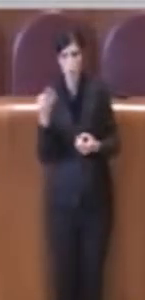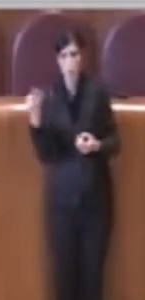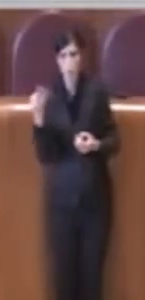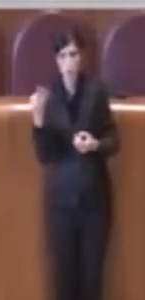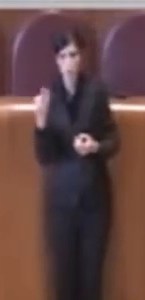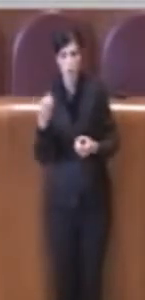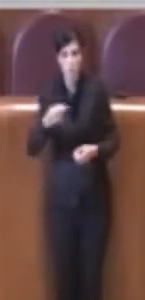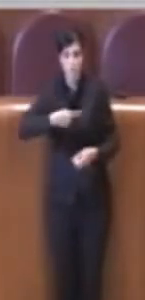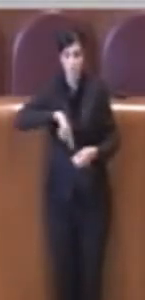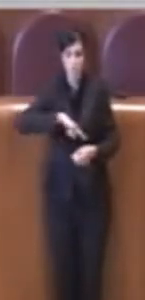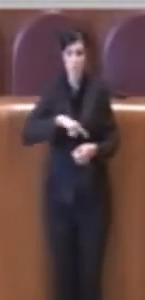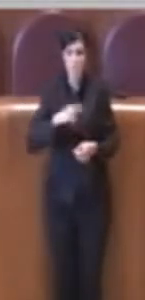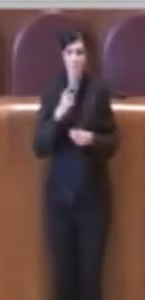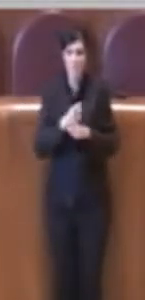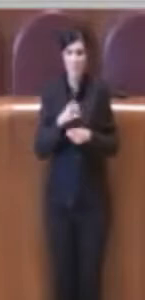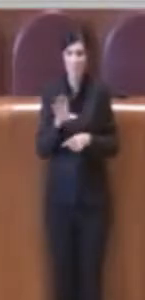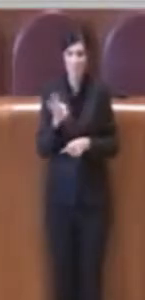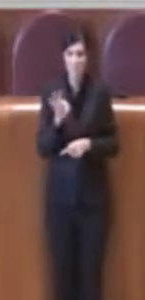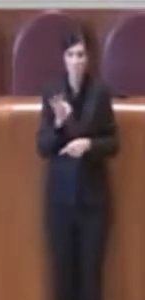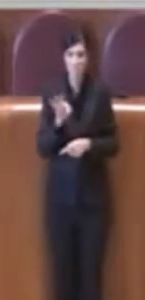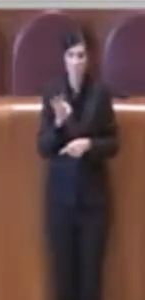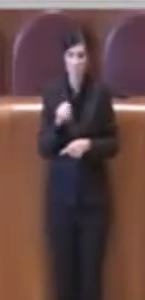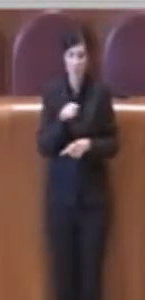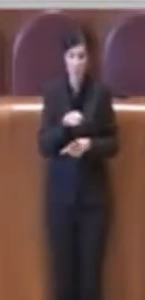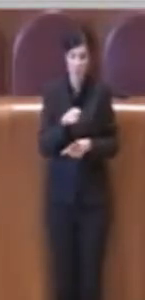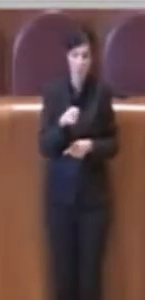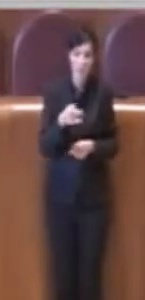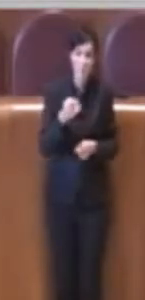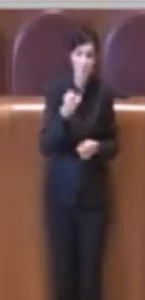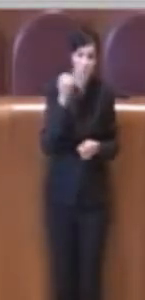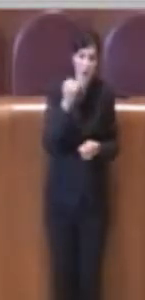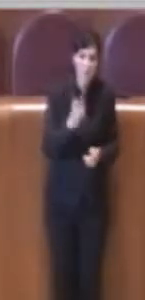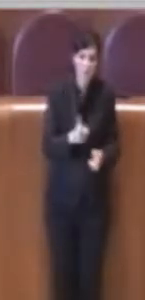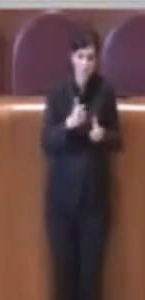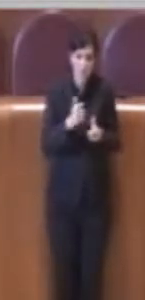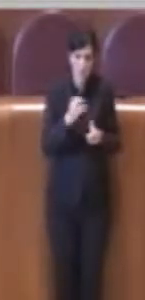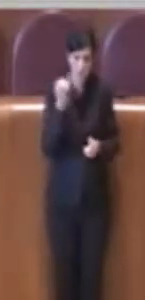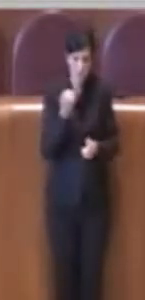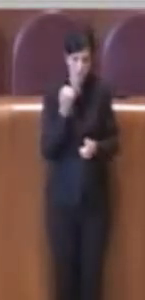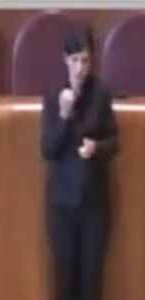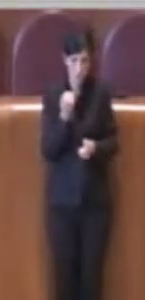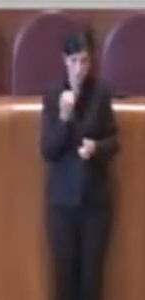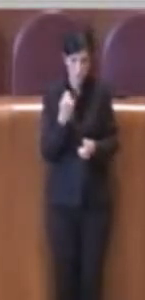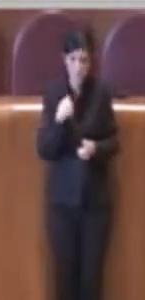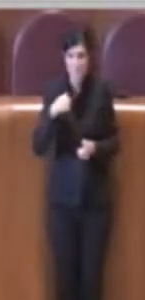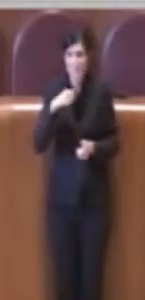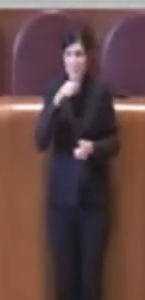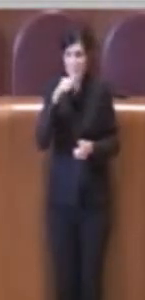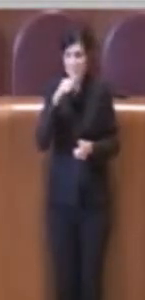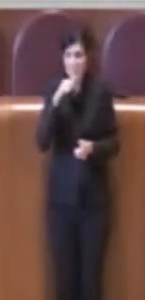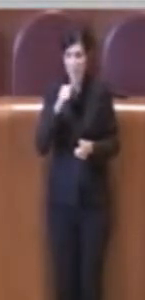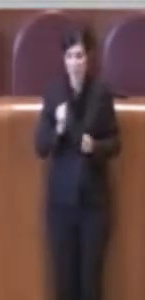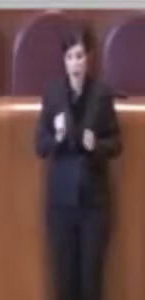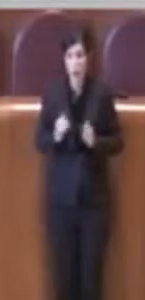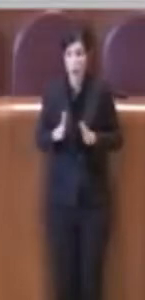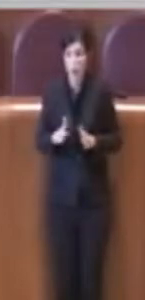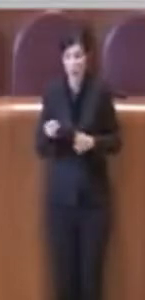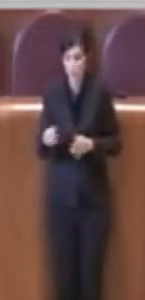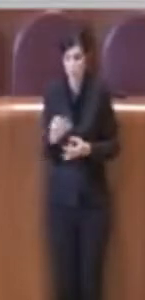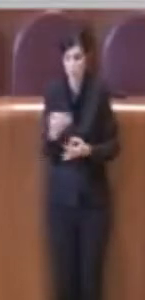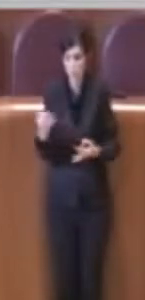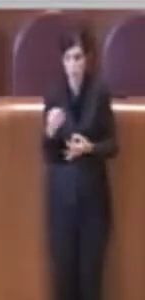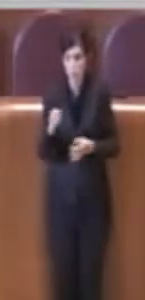Specie se ciò che è facile porta facili benefici. Bisogna avere coraggio di fare la cosa giusta, anche se